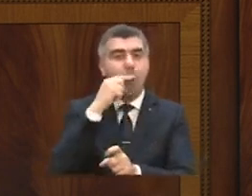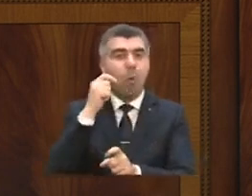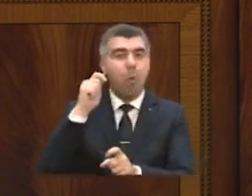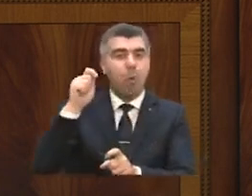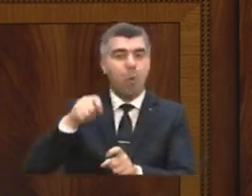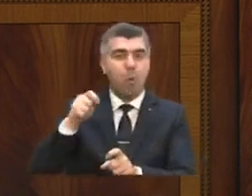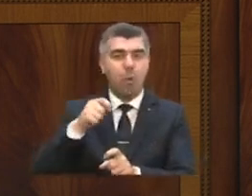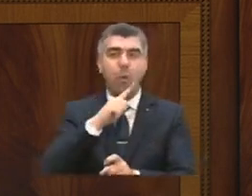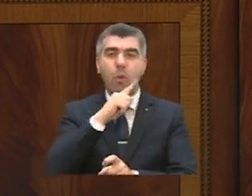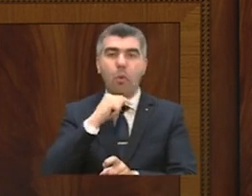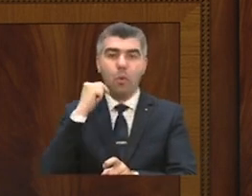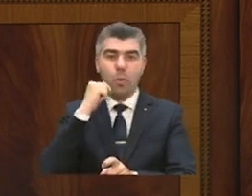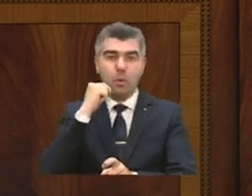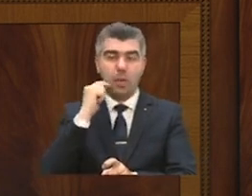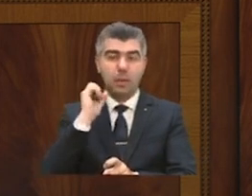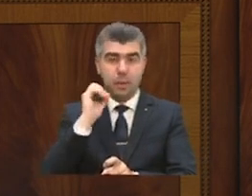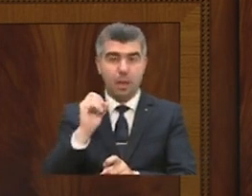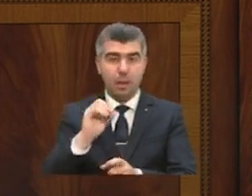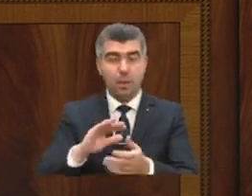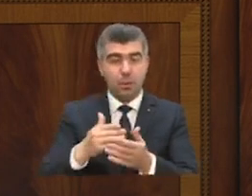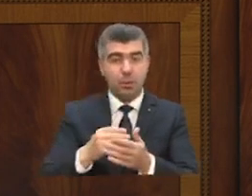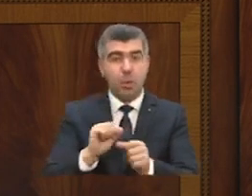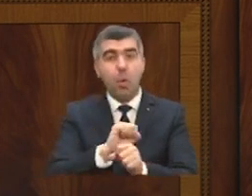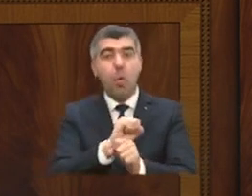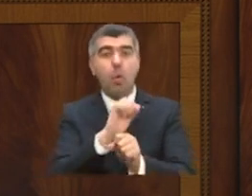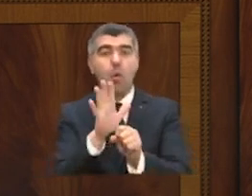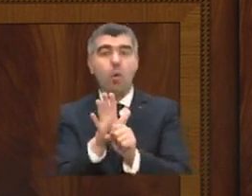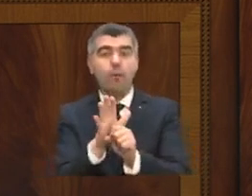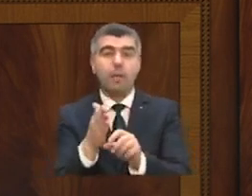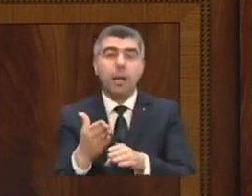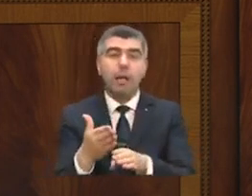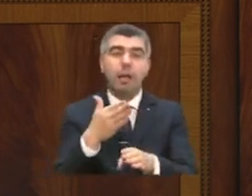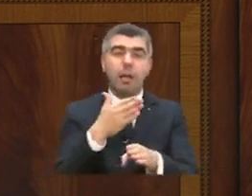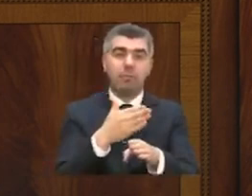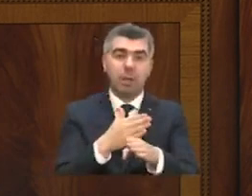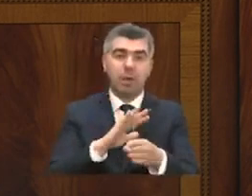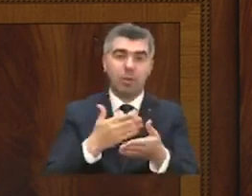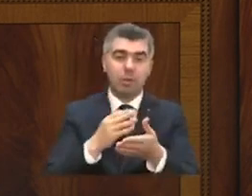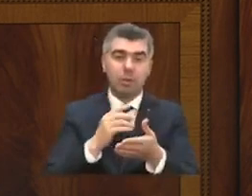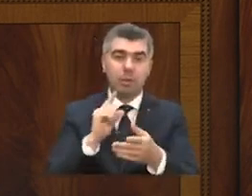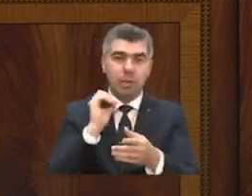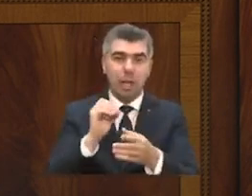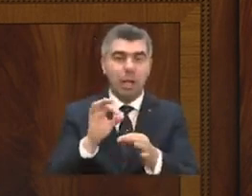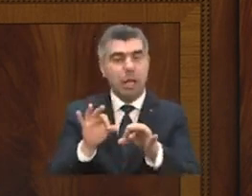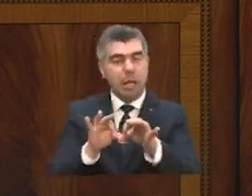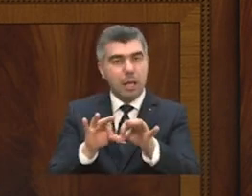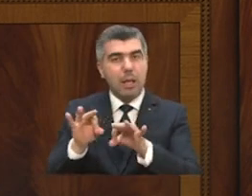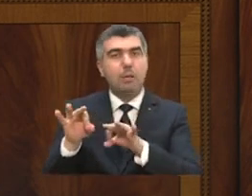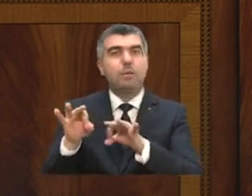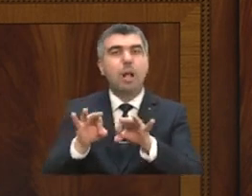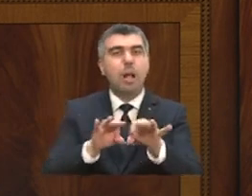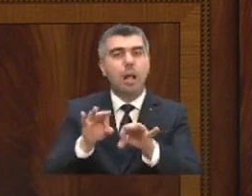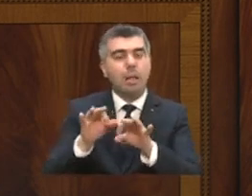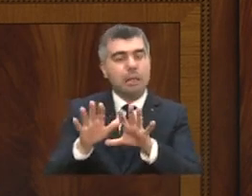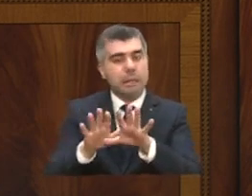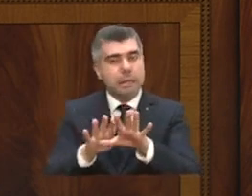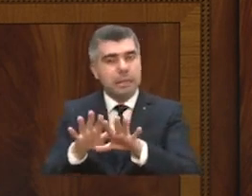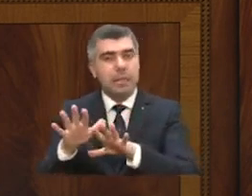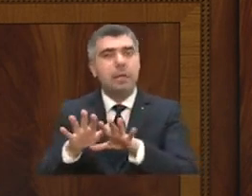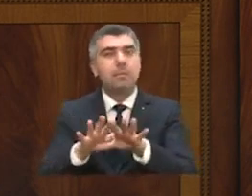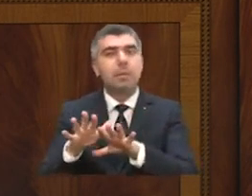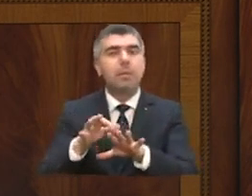وقبلها أثناء مواجهة تداعيات كوفيد-19 على اتخاذ كل ما يلزم من إجراءات وتدابير